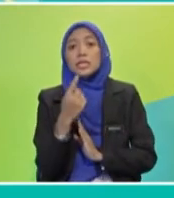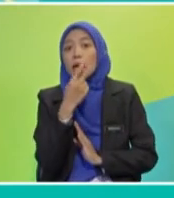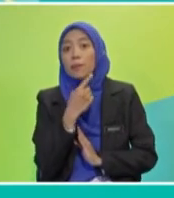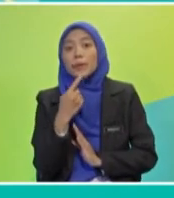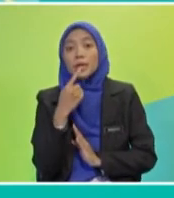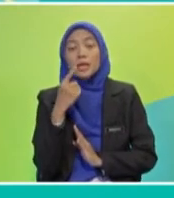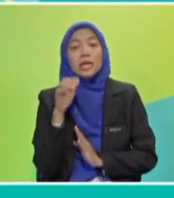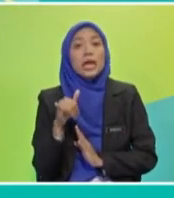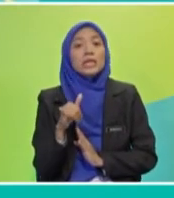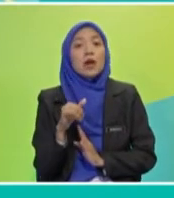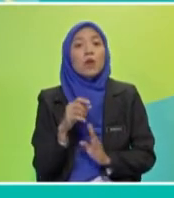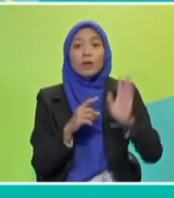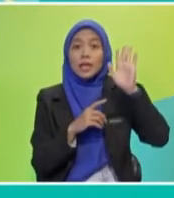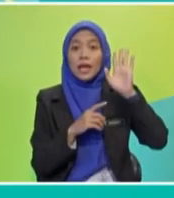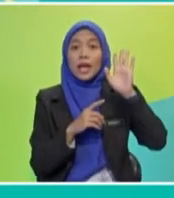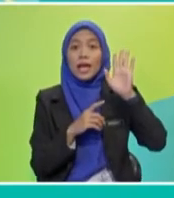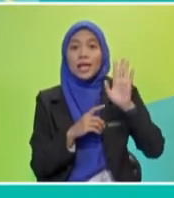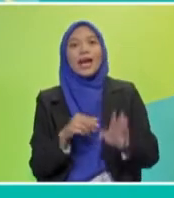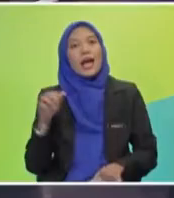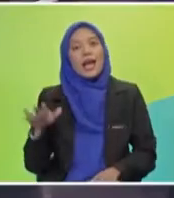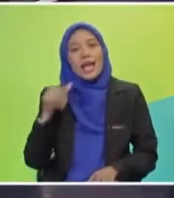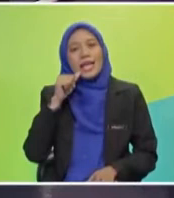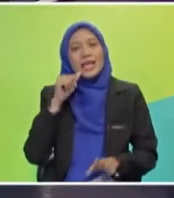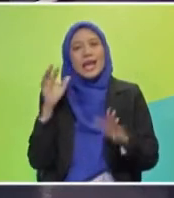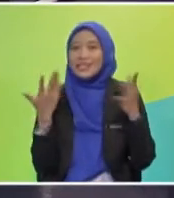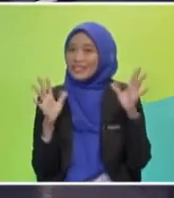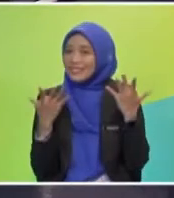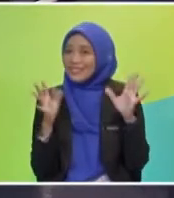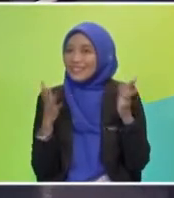adik Dennis dan juga adik Aisyah. Kita berikan tepukan kat Nisa dulu.